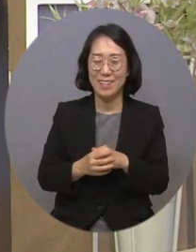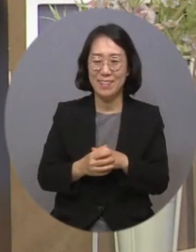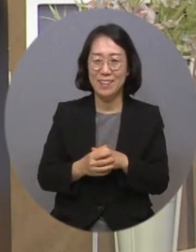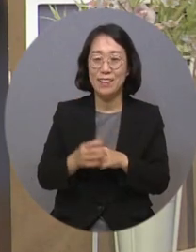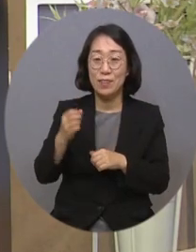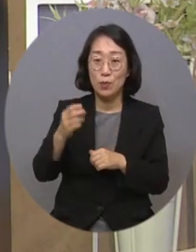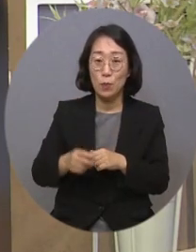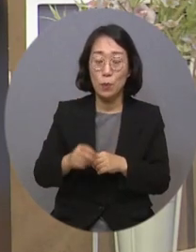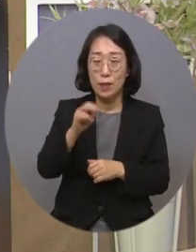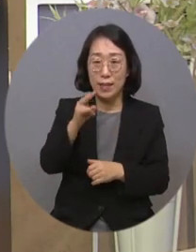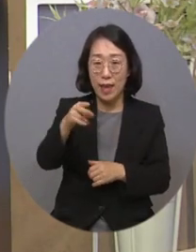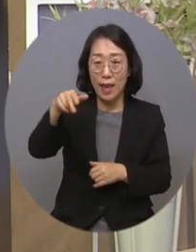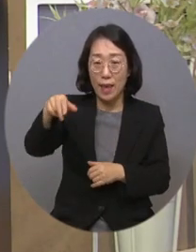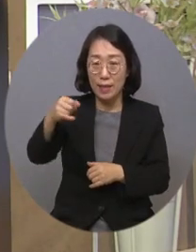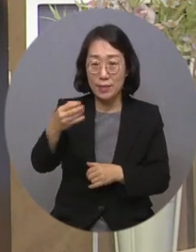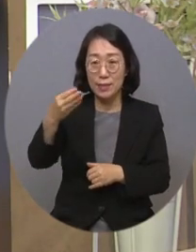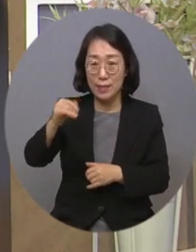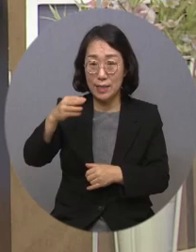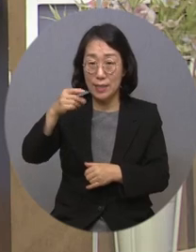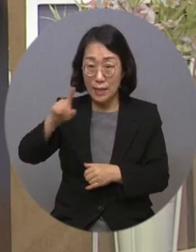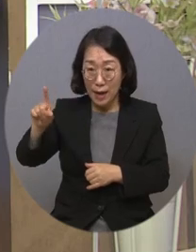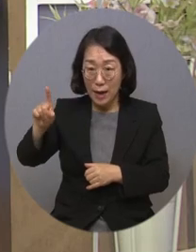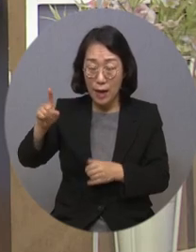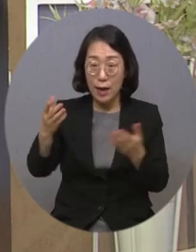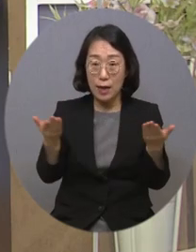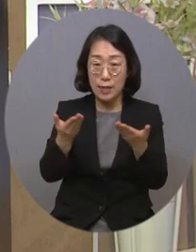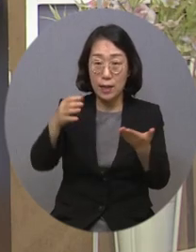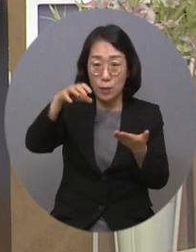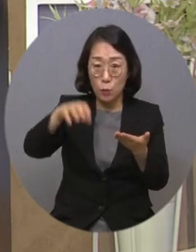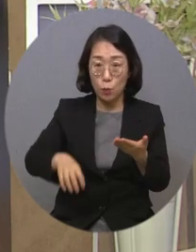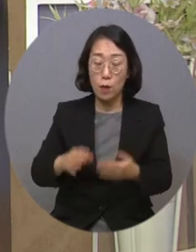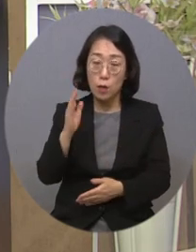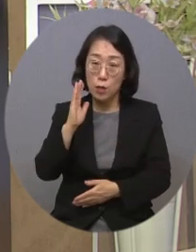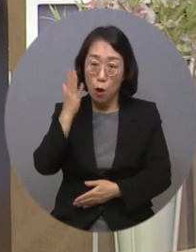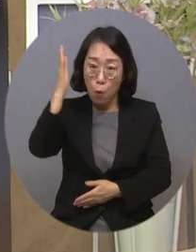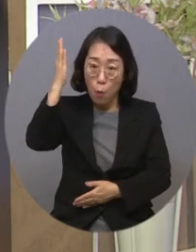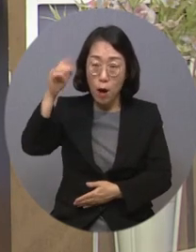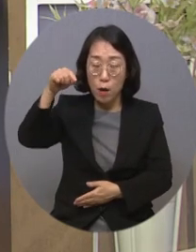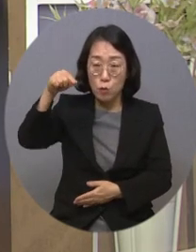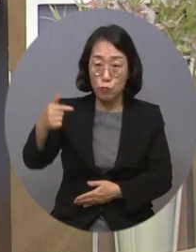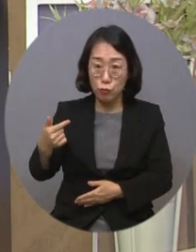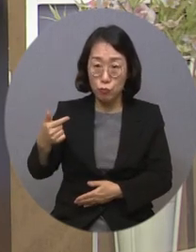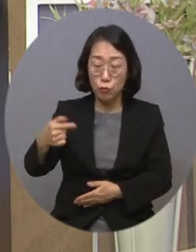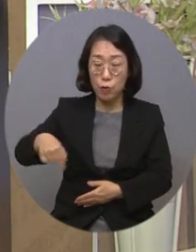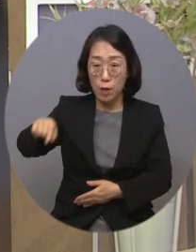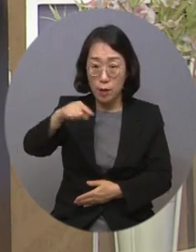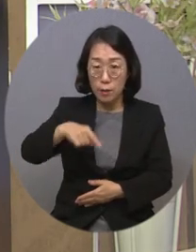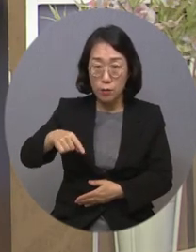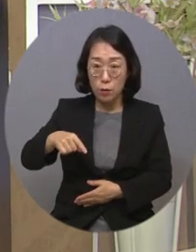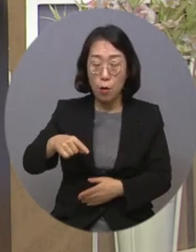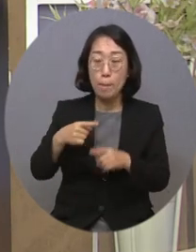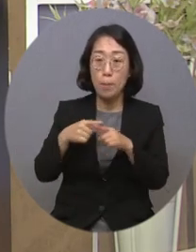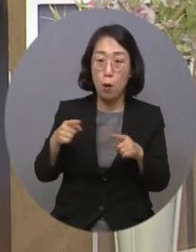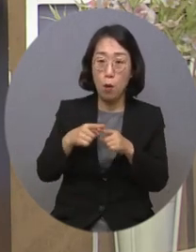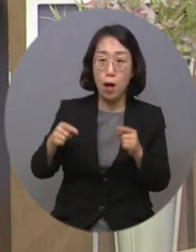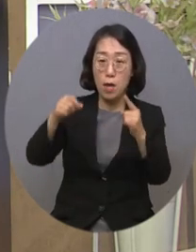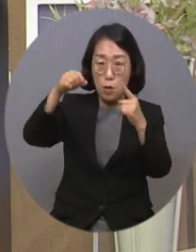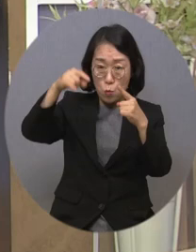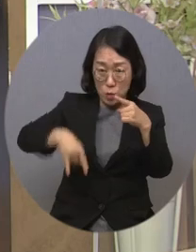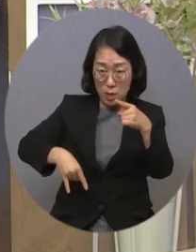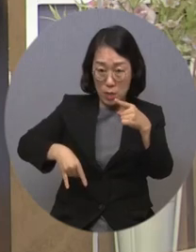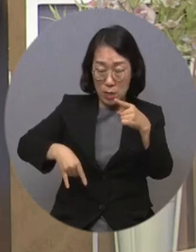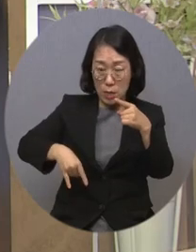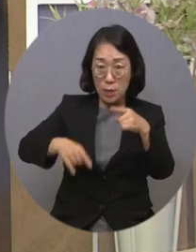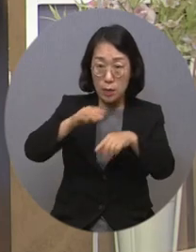지금 이 예그리나 보호 작업장이 영광군청이 농어촌 평가에서 1위를 할 수 있는데